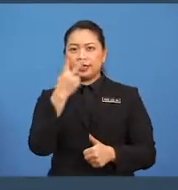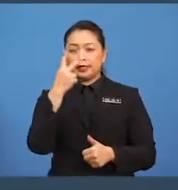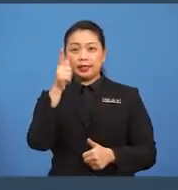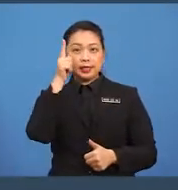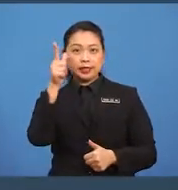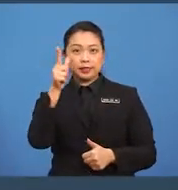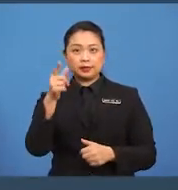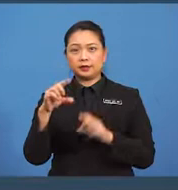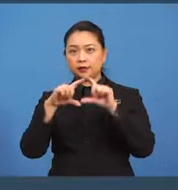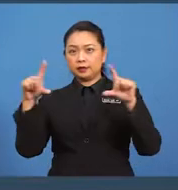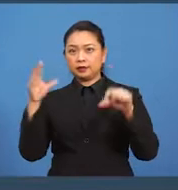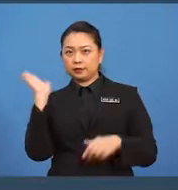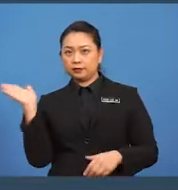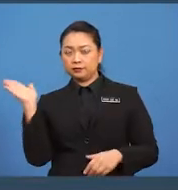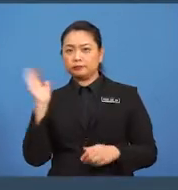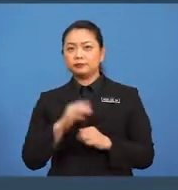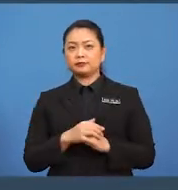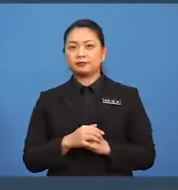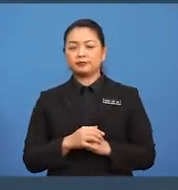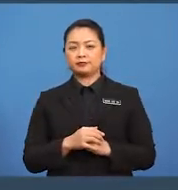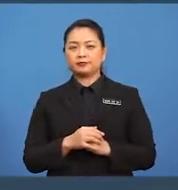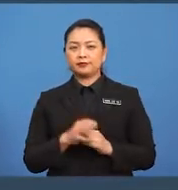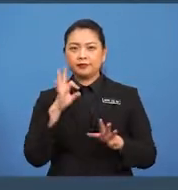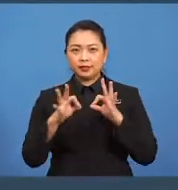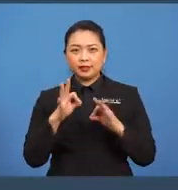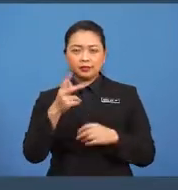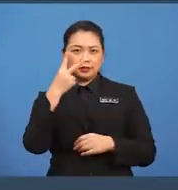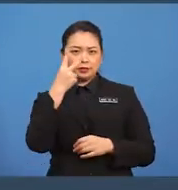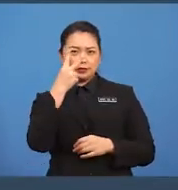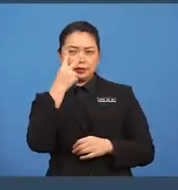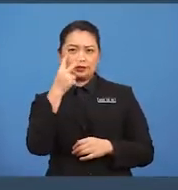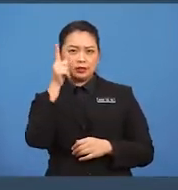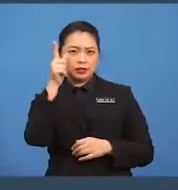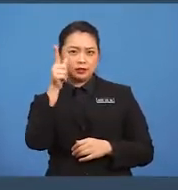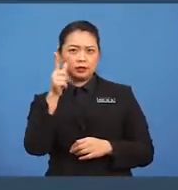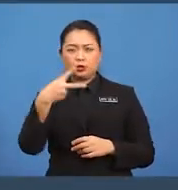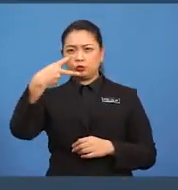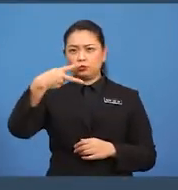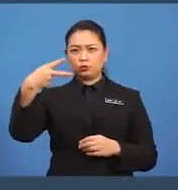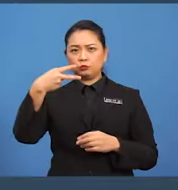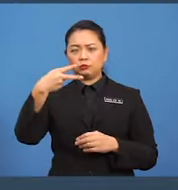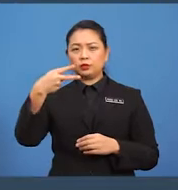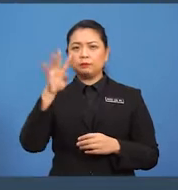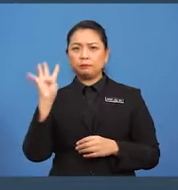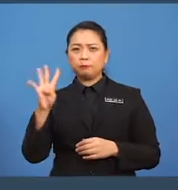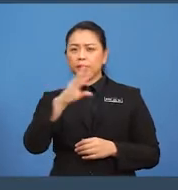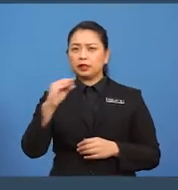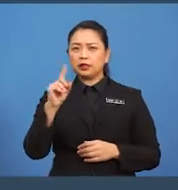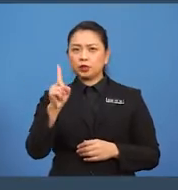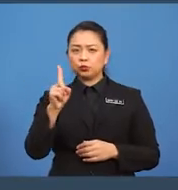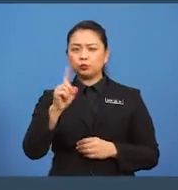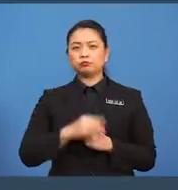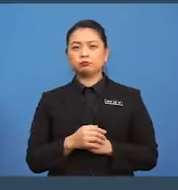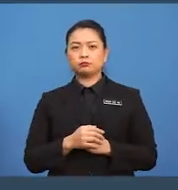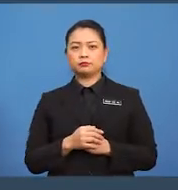pertama terlebih dahulu. Jika kita perhatikan di sini, dua item pertama adalah nombor 4 dan nombor